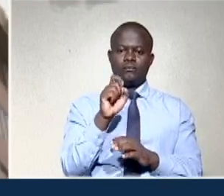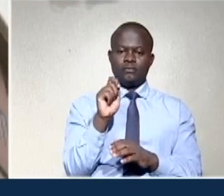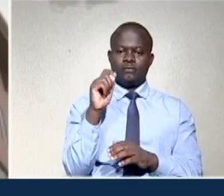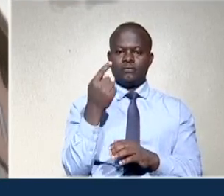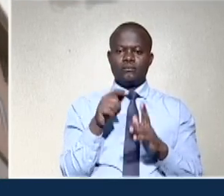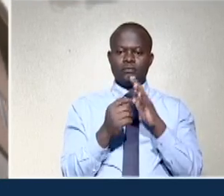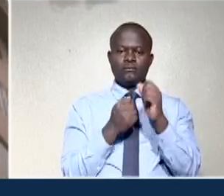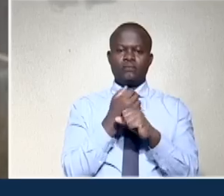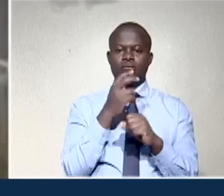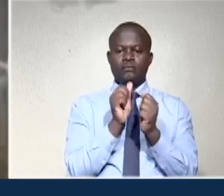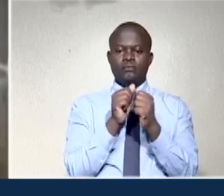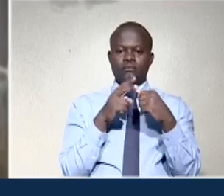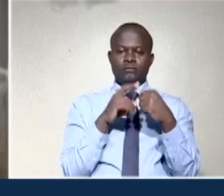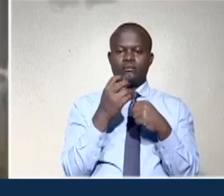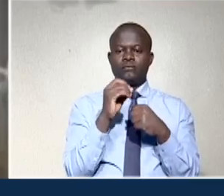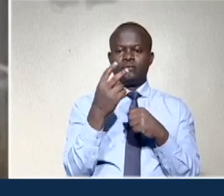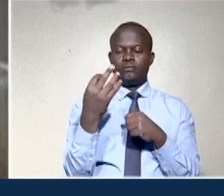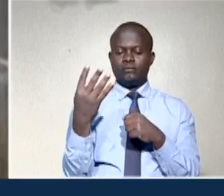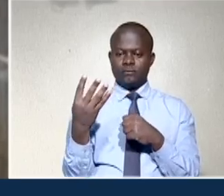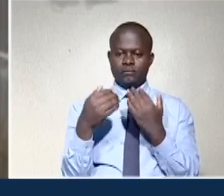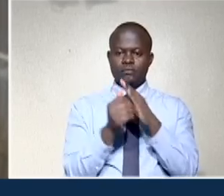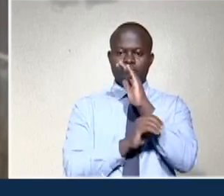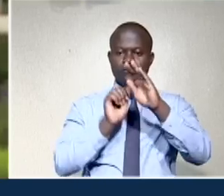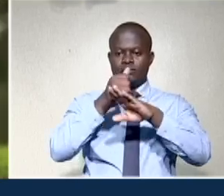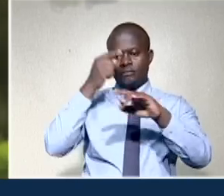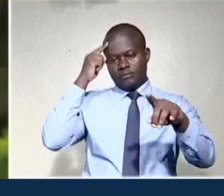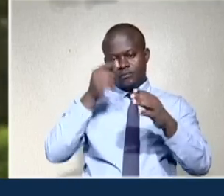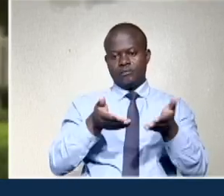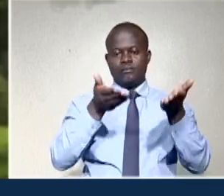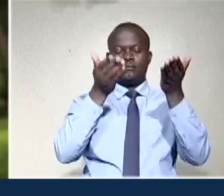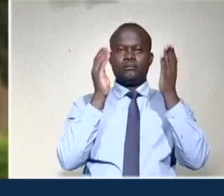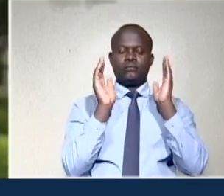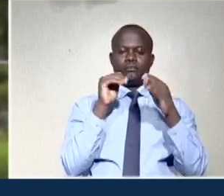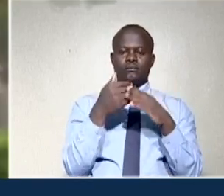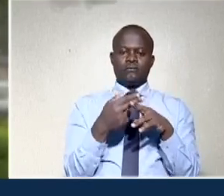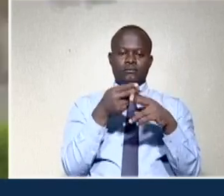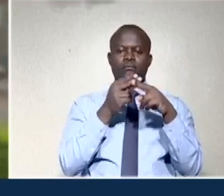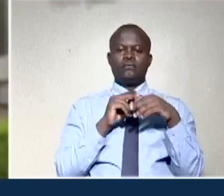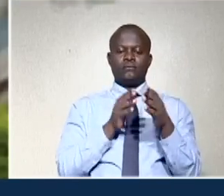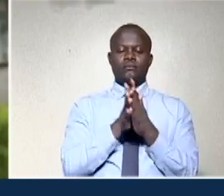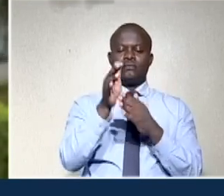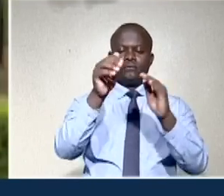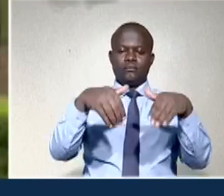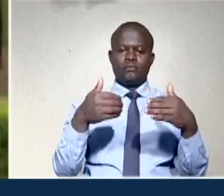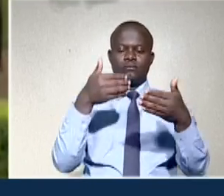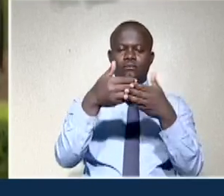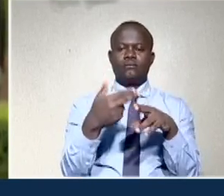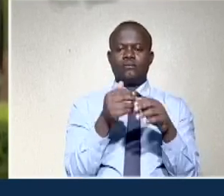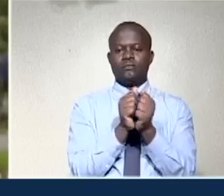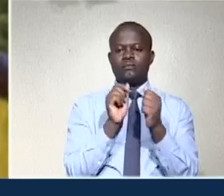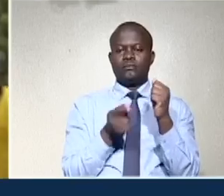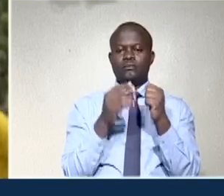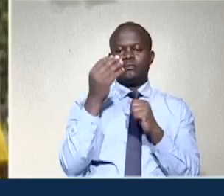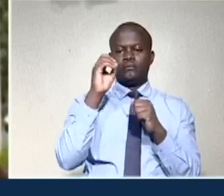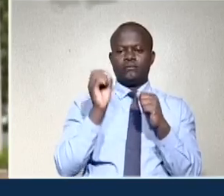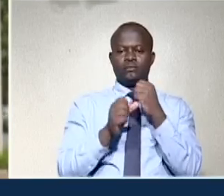muri 2017-2024 igihugu cyihaye intego yo kuzamura ikigero cy'izo nguzanyo zishorwa mu buhinzi zikagera ku 10.4%